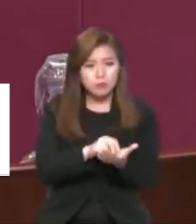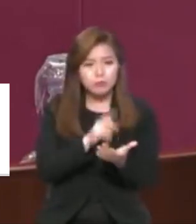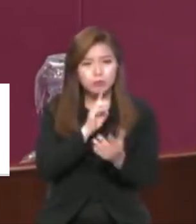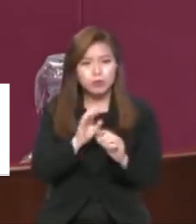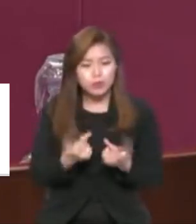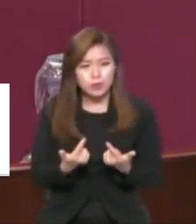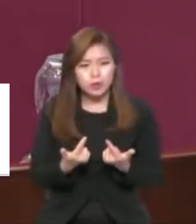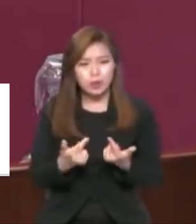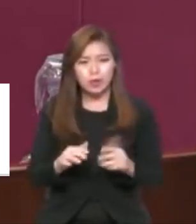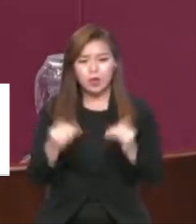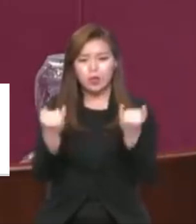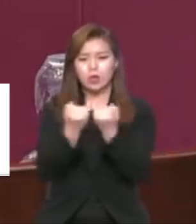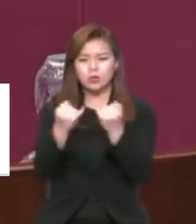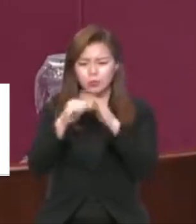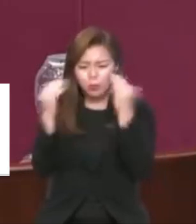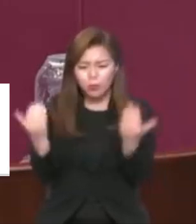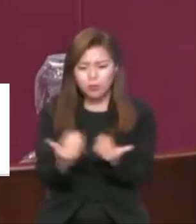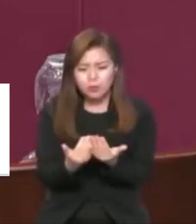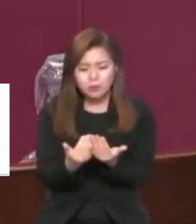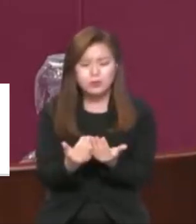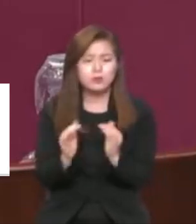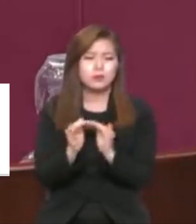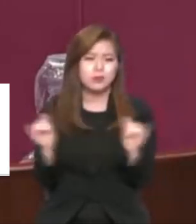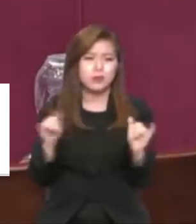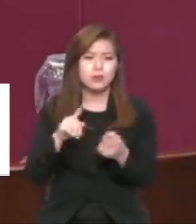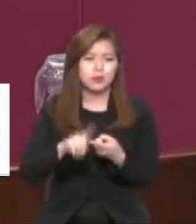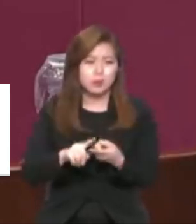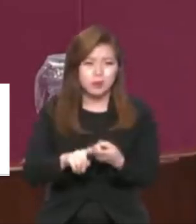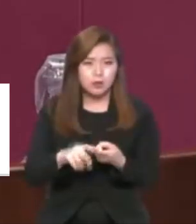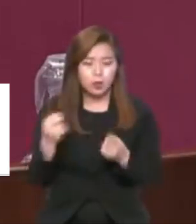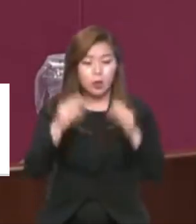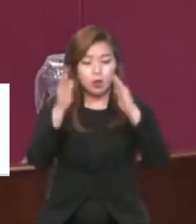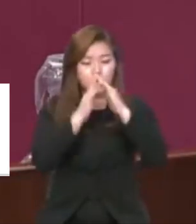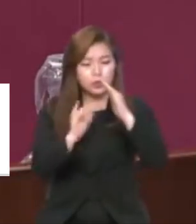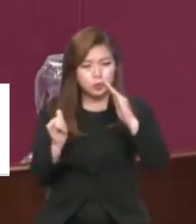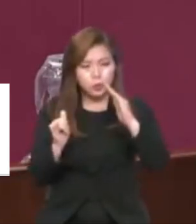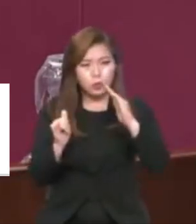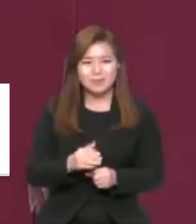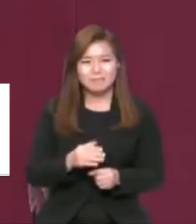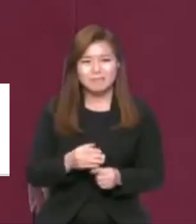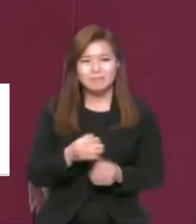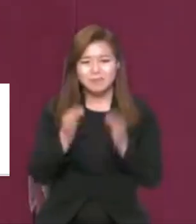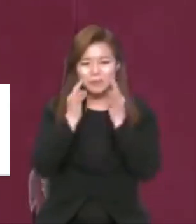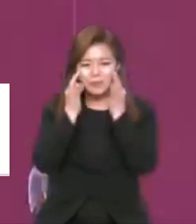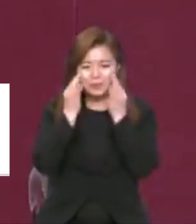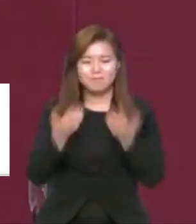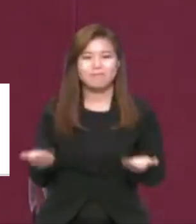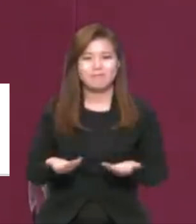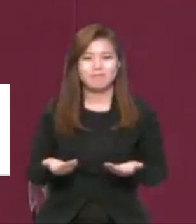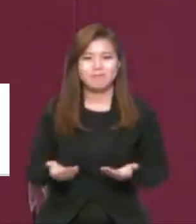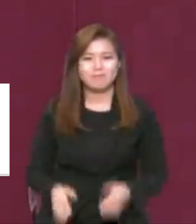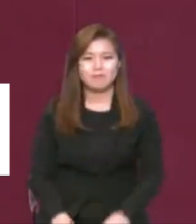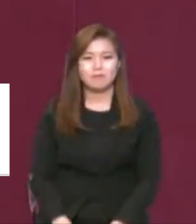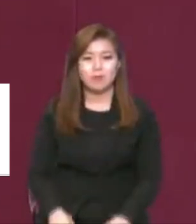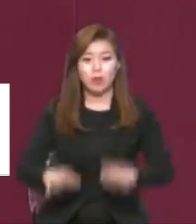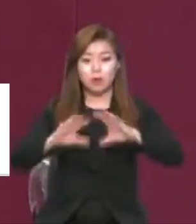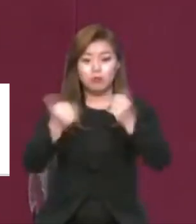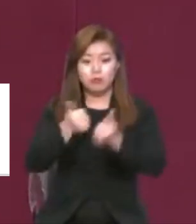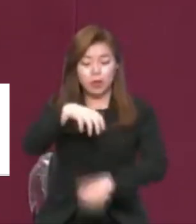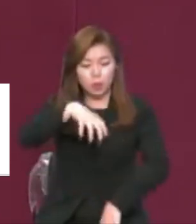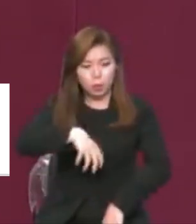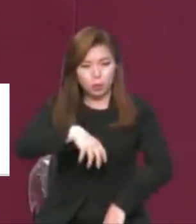여성 집단 전체의 문제이며 그가 속한 가족과 공동체의 문제입니다. 국회가 헌법이